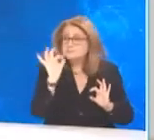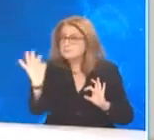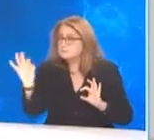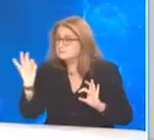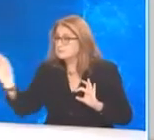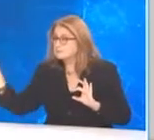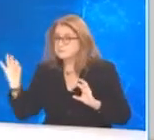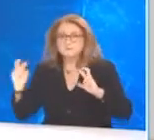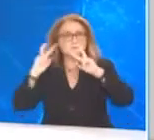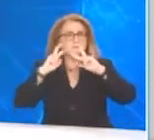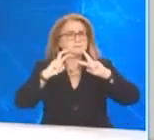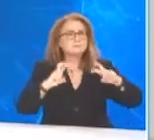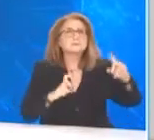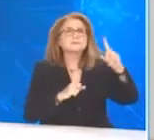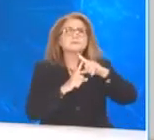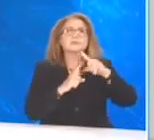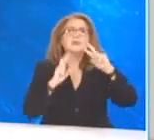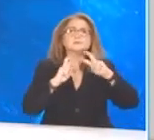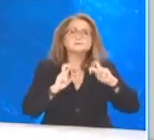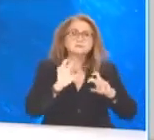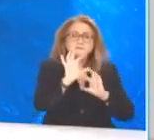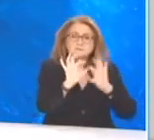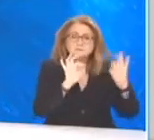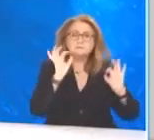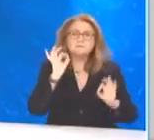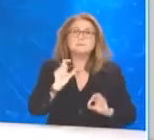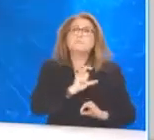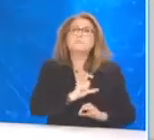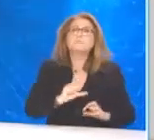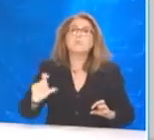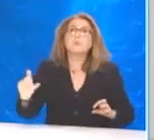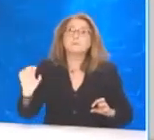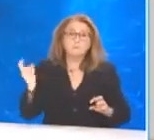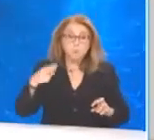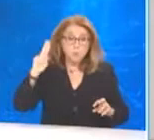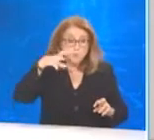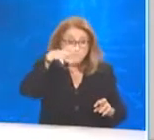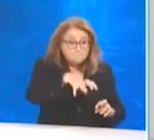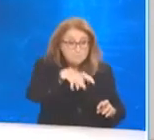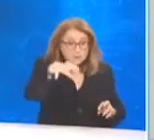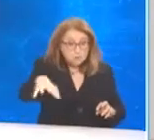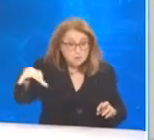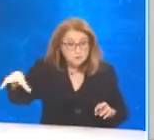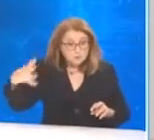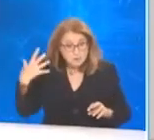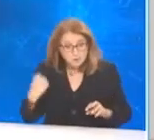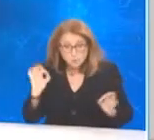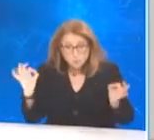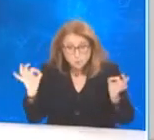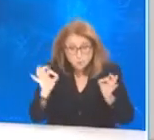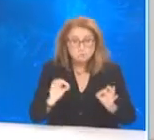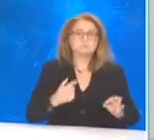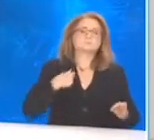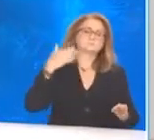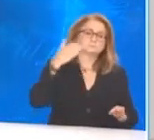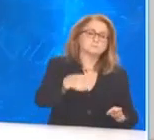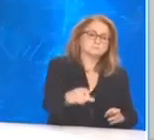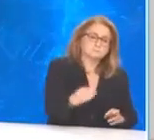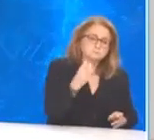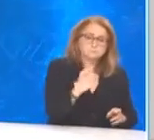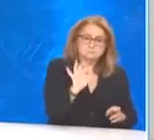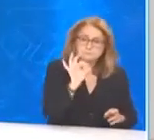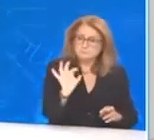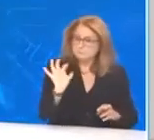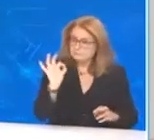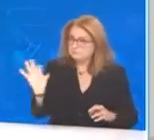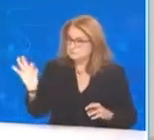και τις προάλλες. Κάθε εβδομάδα κάνουμε εκατοντάδες ελέγχους σε συγκεκριμένες περιοχές, ακριβώς για